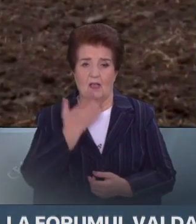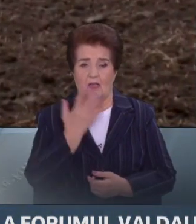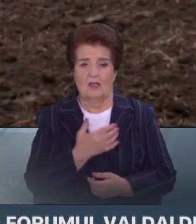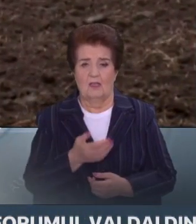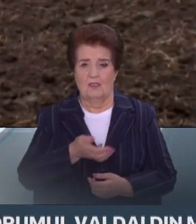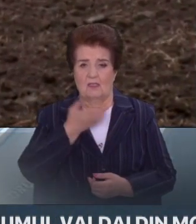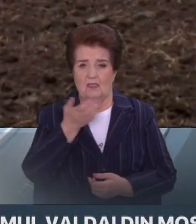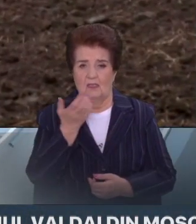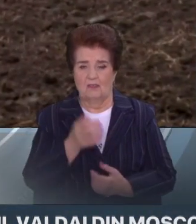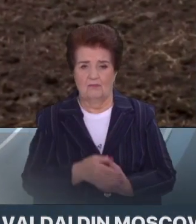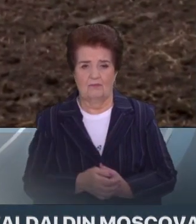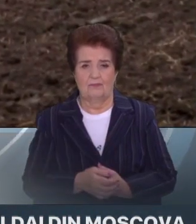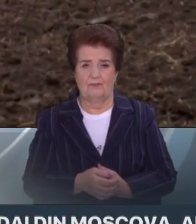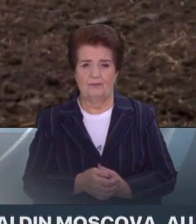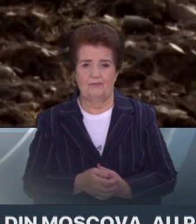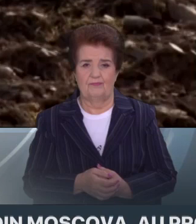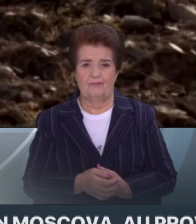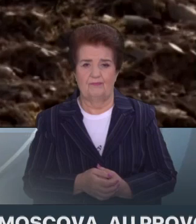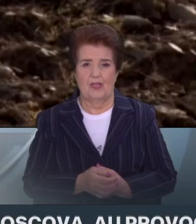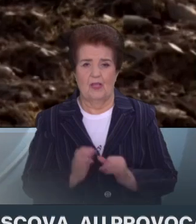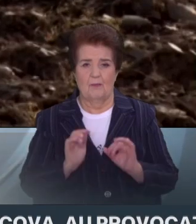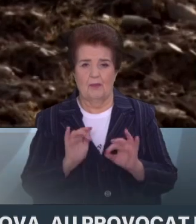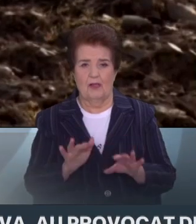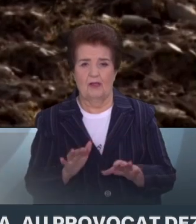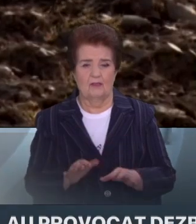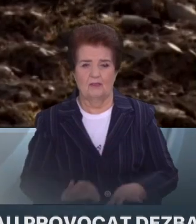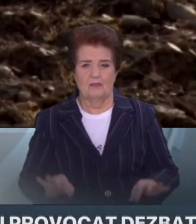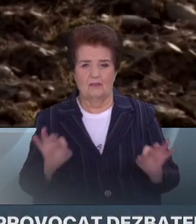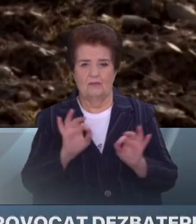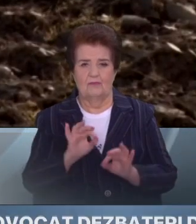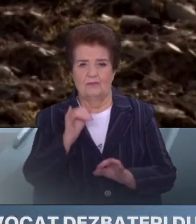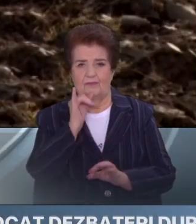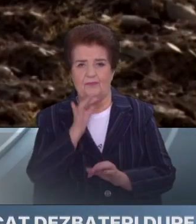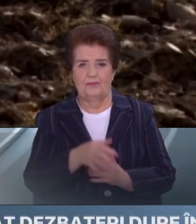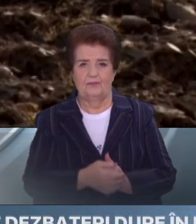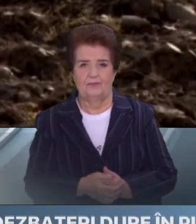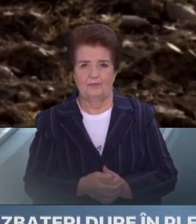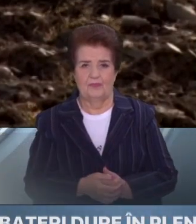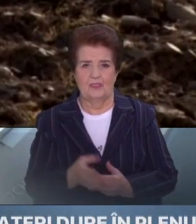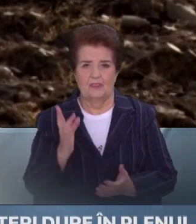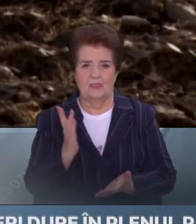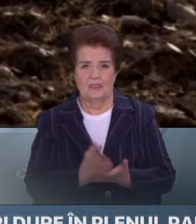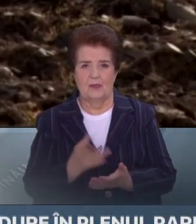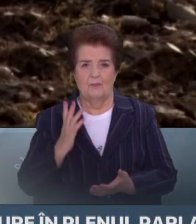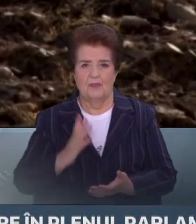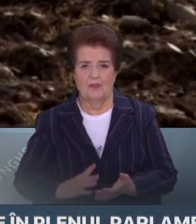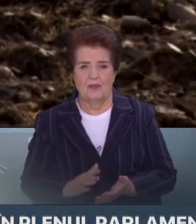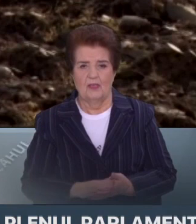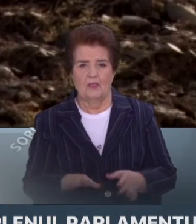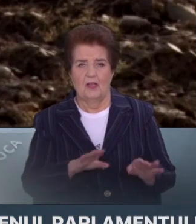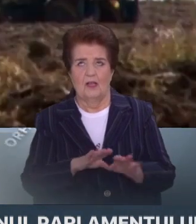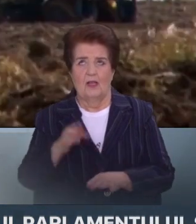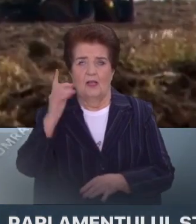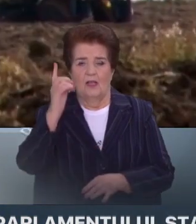pentru a scădea temperaturile, practic noi nu avem nicio posibilitate și suntem nevoiți să trăim la voia Domnului,